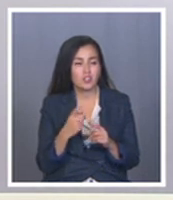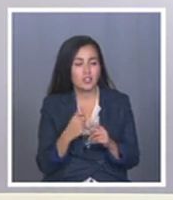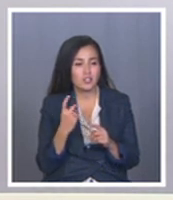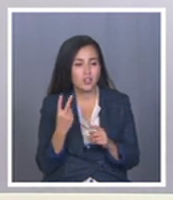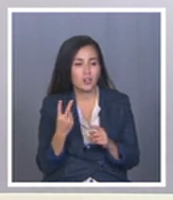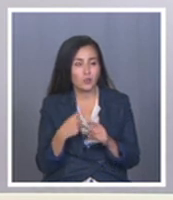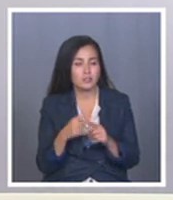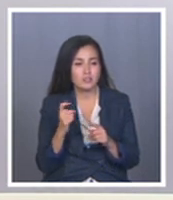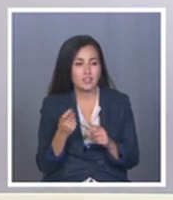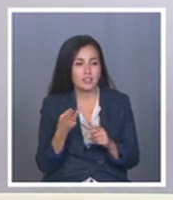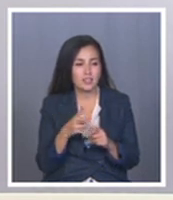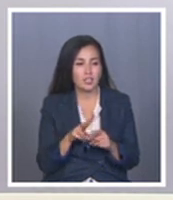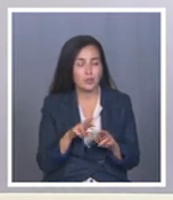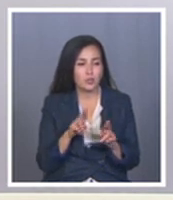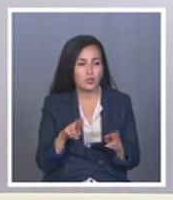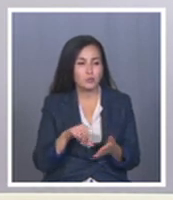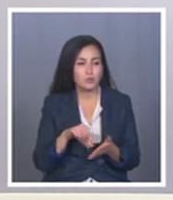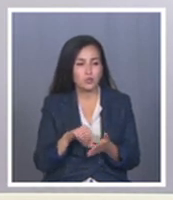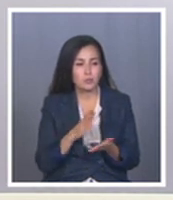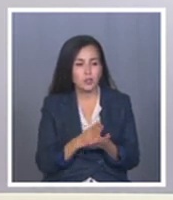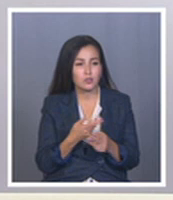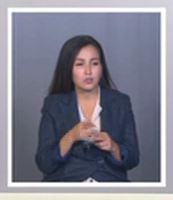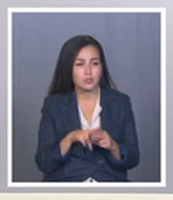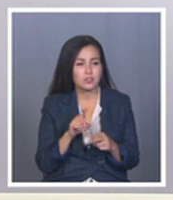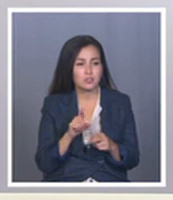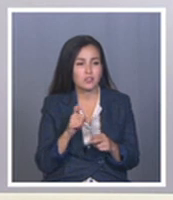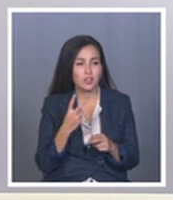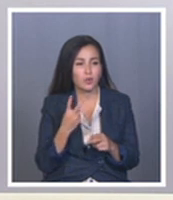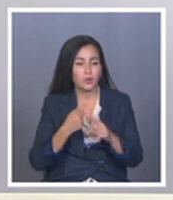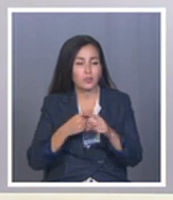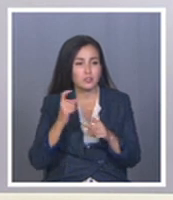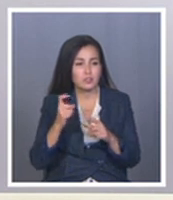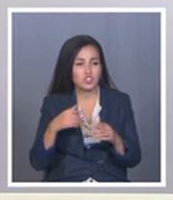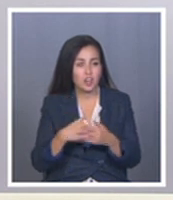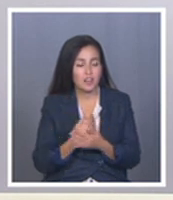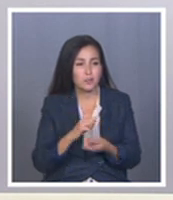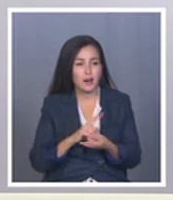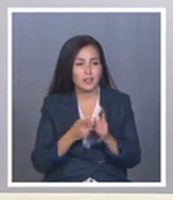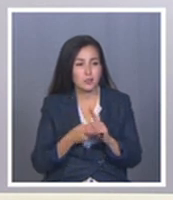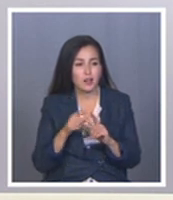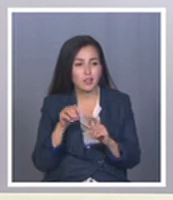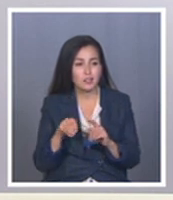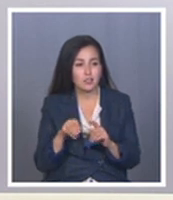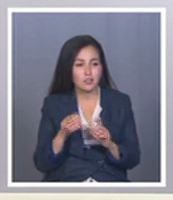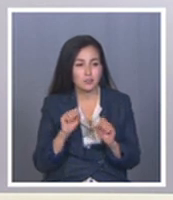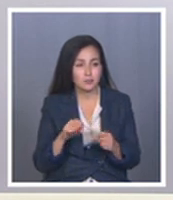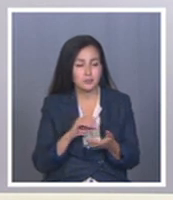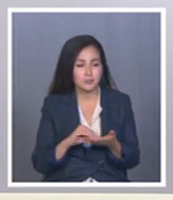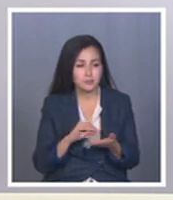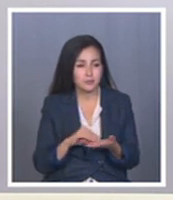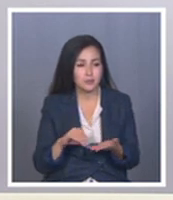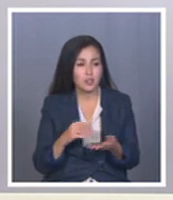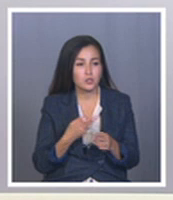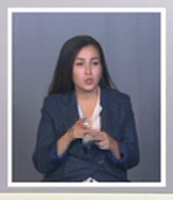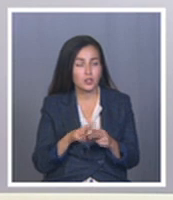бір екі мүшелер тұр. Сол X квадрат қосу X-ті жаңа айнымалы, я, мысалы Т деп белгілеп алайық. Сол кезде